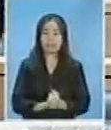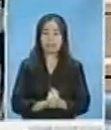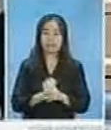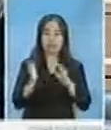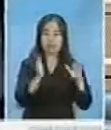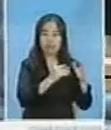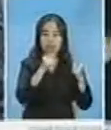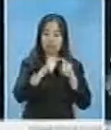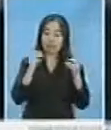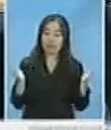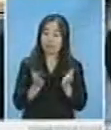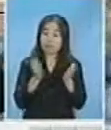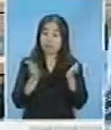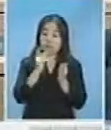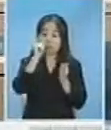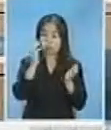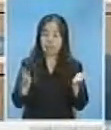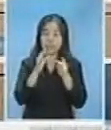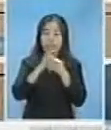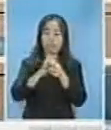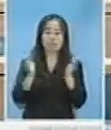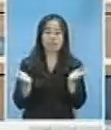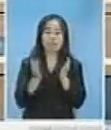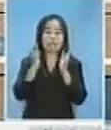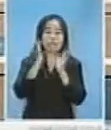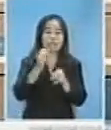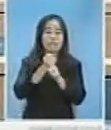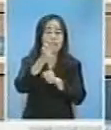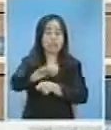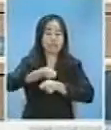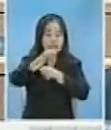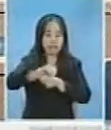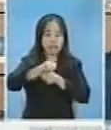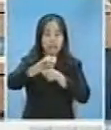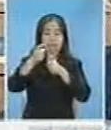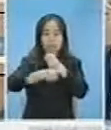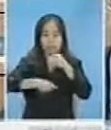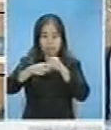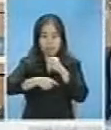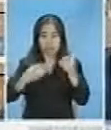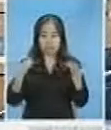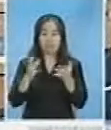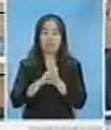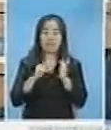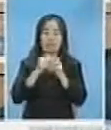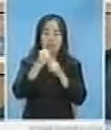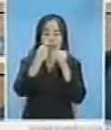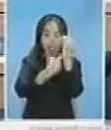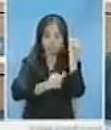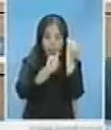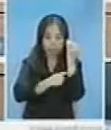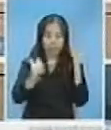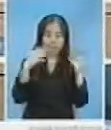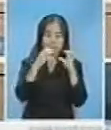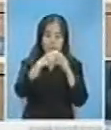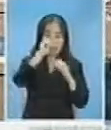างน้อยไปส่งเสริมอะไรครับไปส่งเสริมสหกรณ์นะครับสหกรณ์การเกษตรโดยเฉพาะชาวสวนยางครับเขามีกลุ่มมีสหก